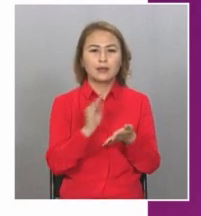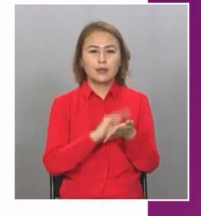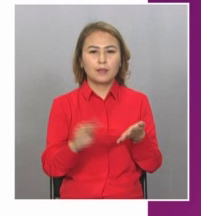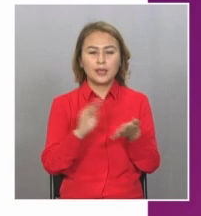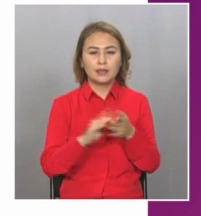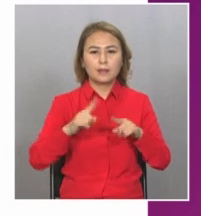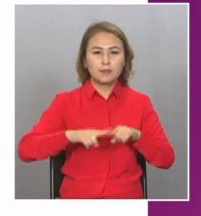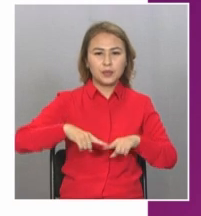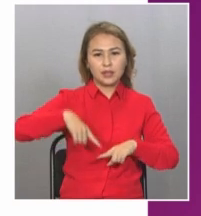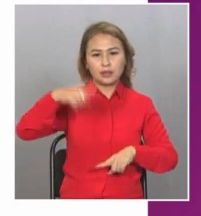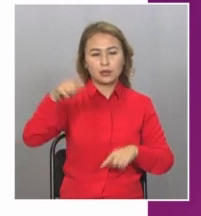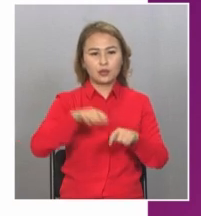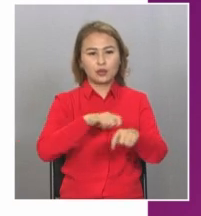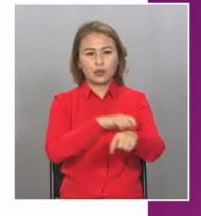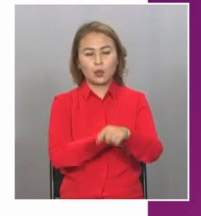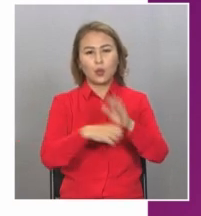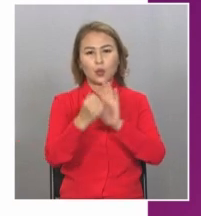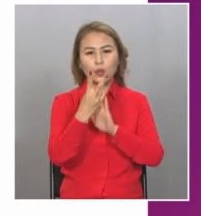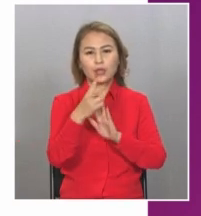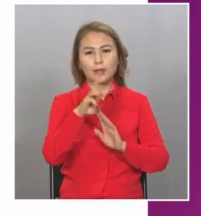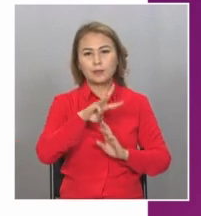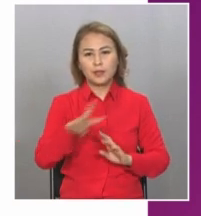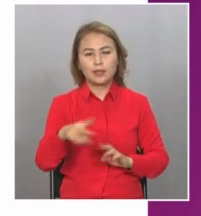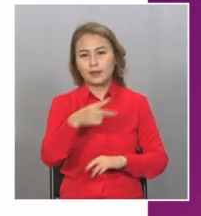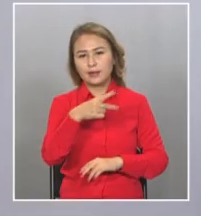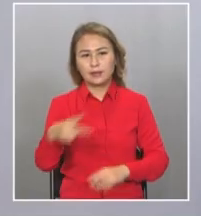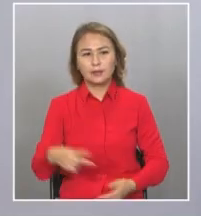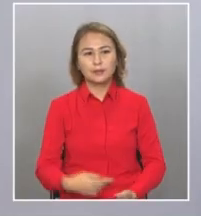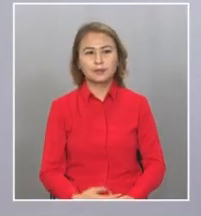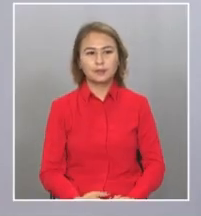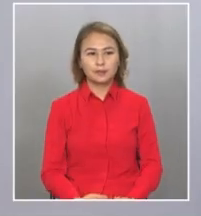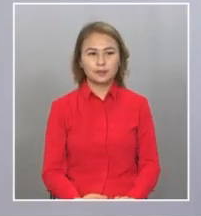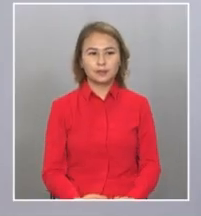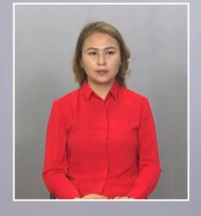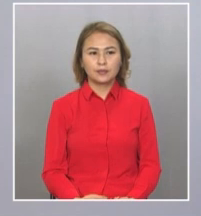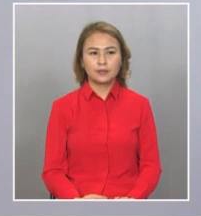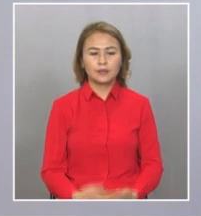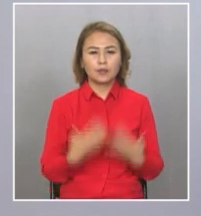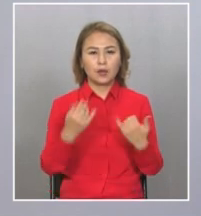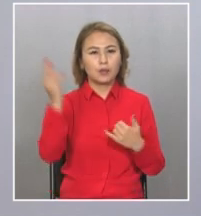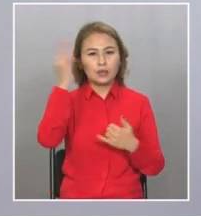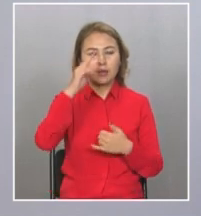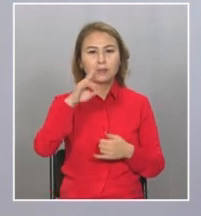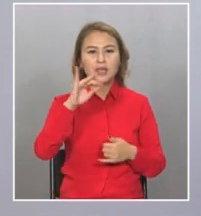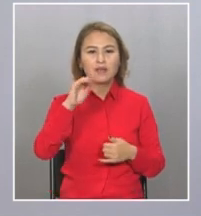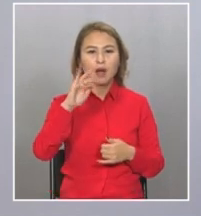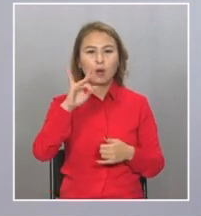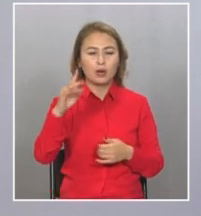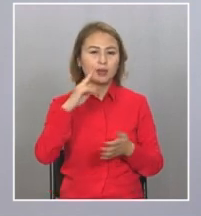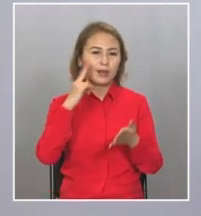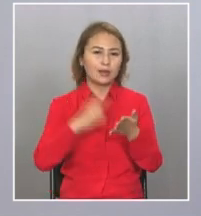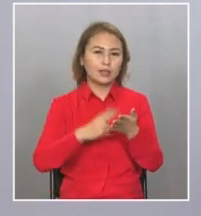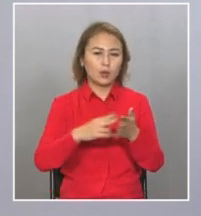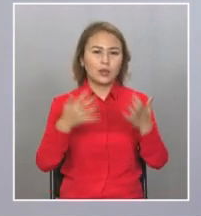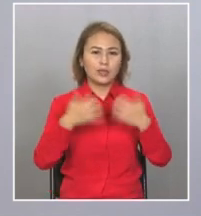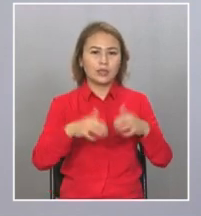трапецияның биіктігінің ұзындығы 12 метрге тең екен. Балалар, біз бүгінгі сабақта Пифагор теоремасын дәлелдеп, оны